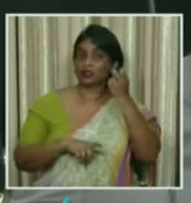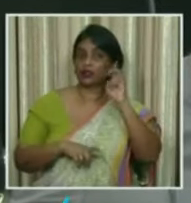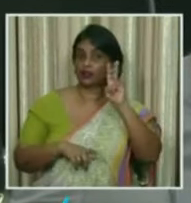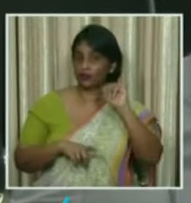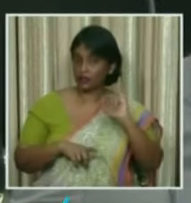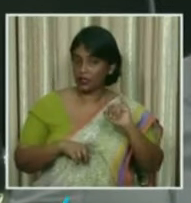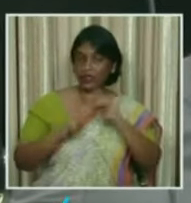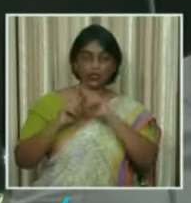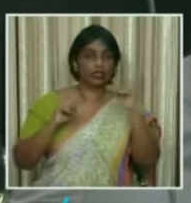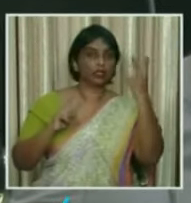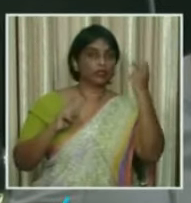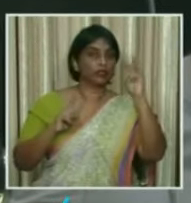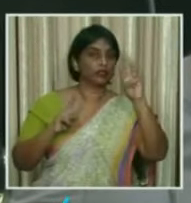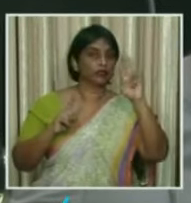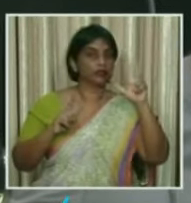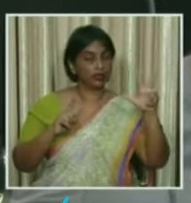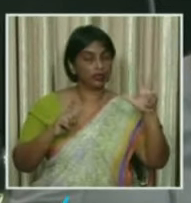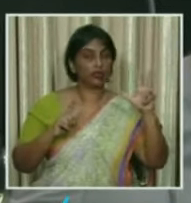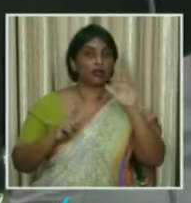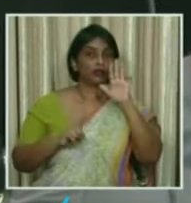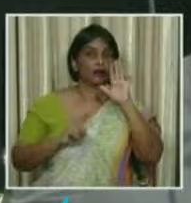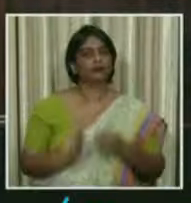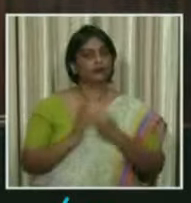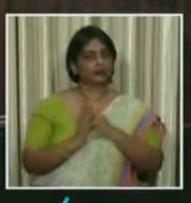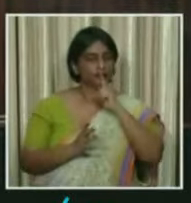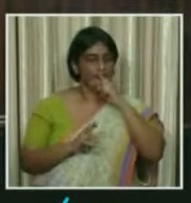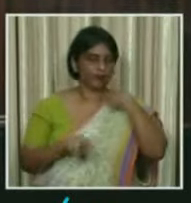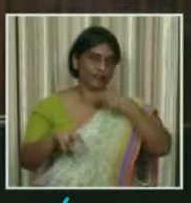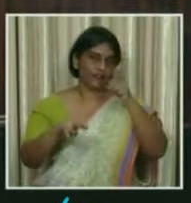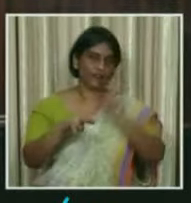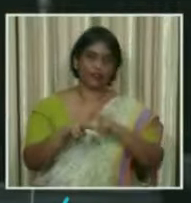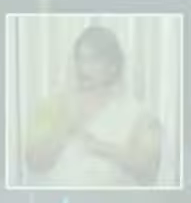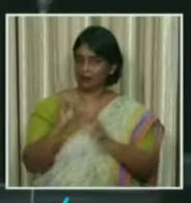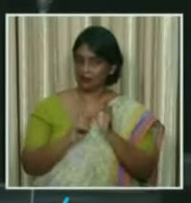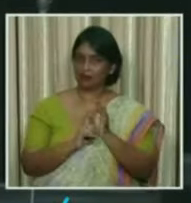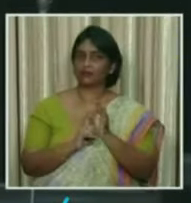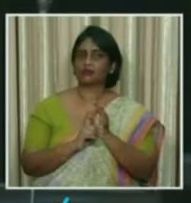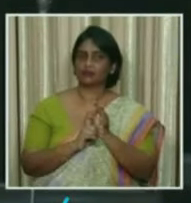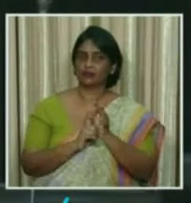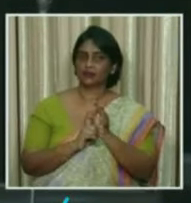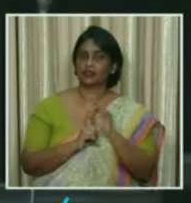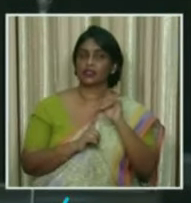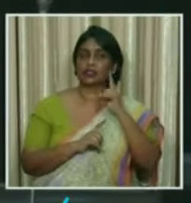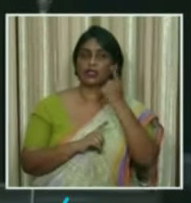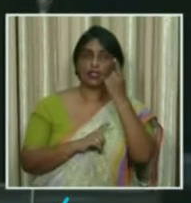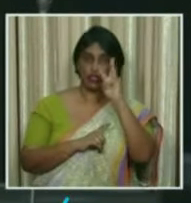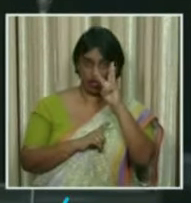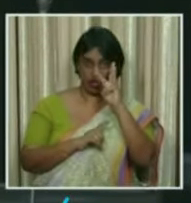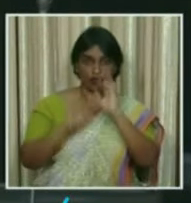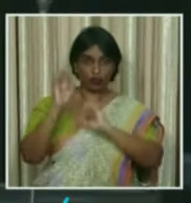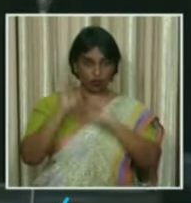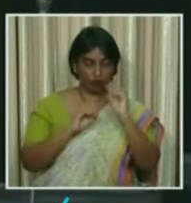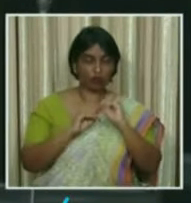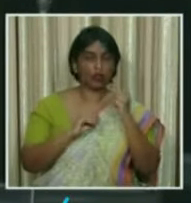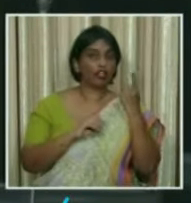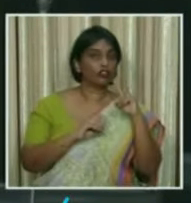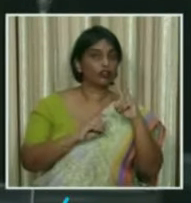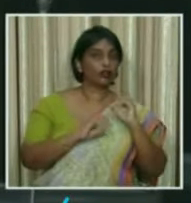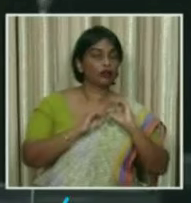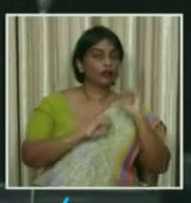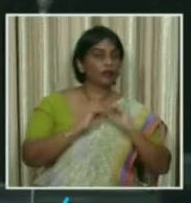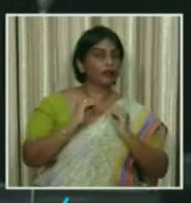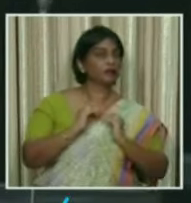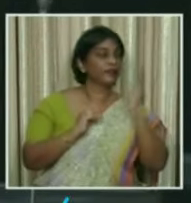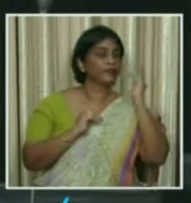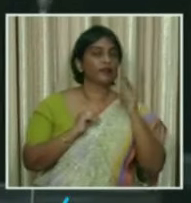ඉඳලා 2030 දක්වා සමයි 9% ගෙවනවා කියලා කිව්වේ. හර්ෂ මන්ත්‍රීතුමා 13%ද විශාල 12%ද විශාලද